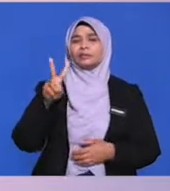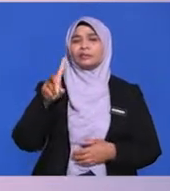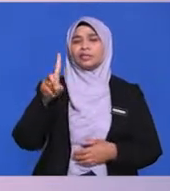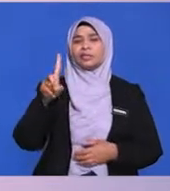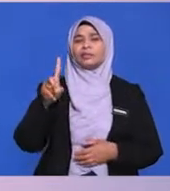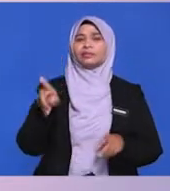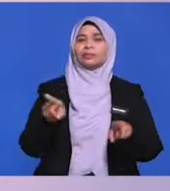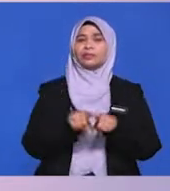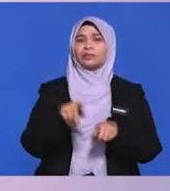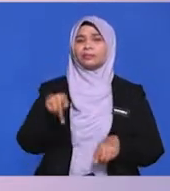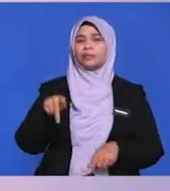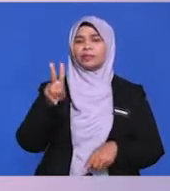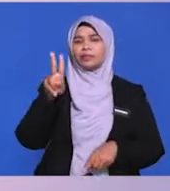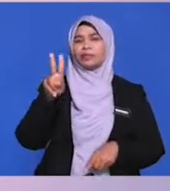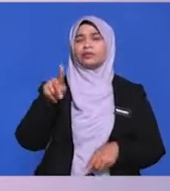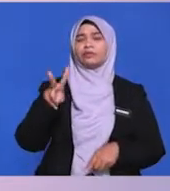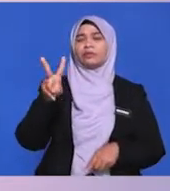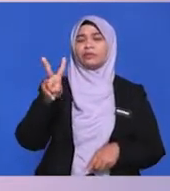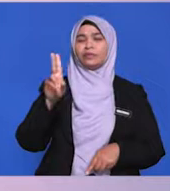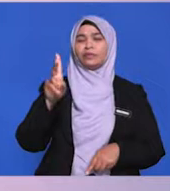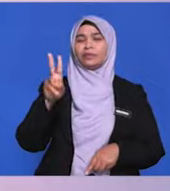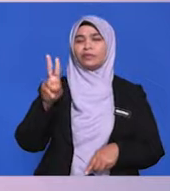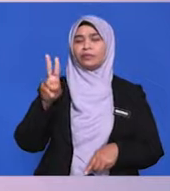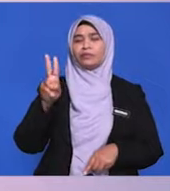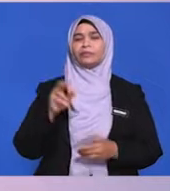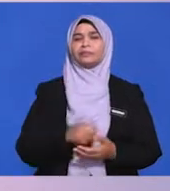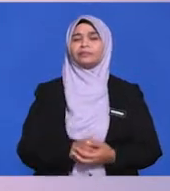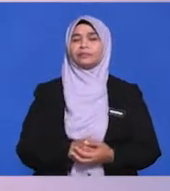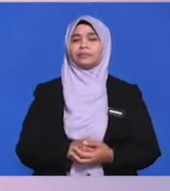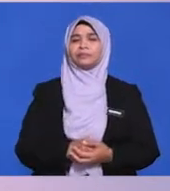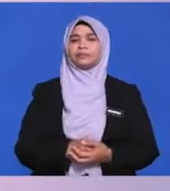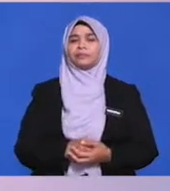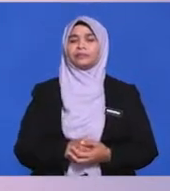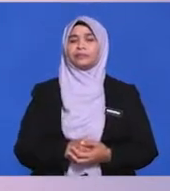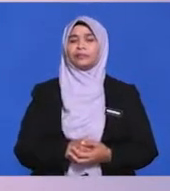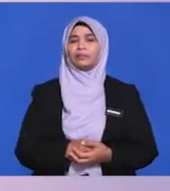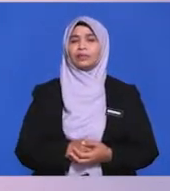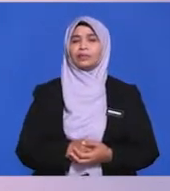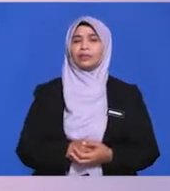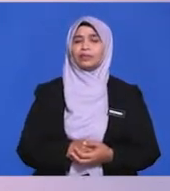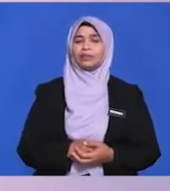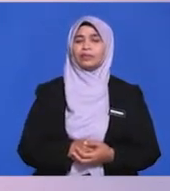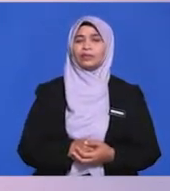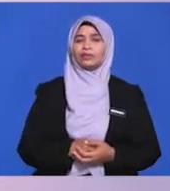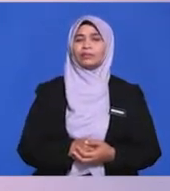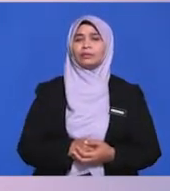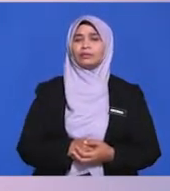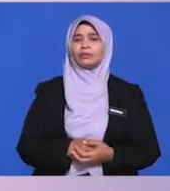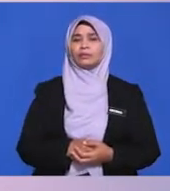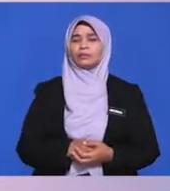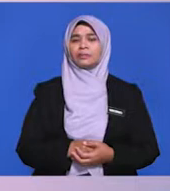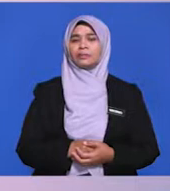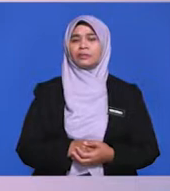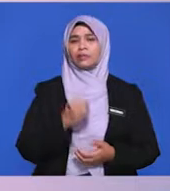C2 dijual seterusnya keluarkan maklumat yang diberi jalan Soalnya